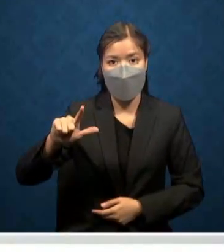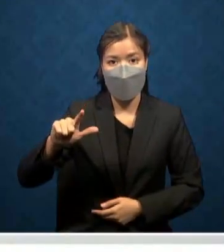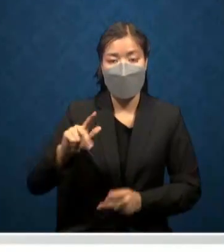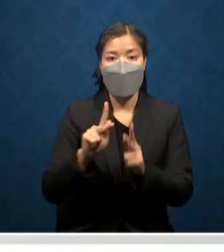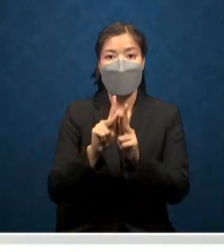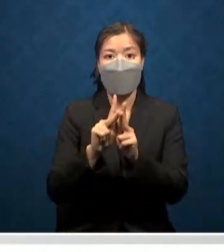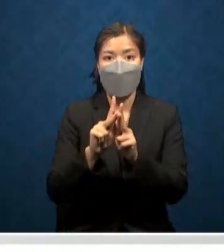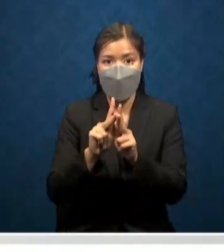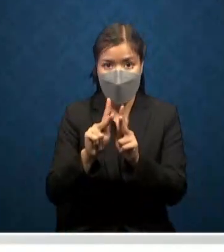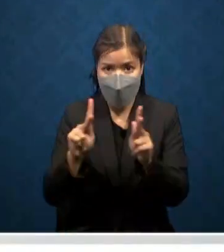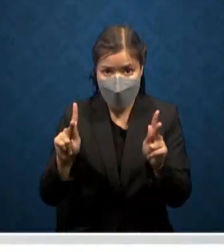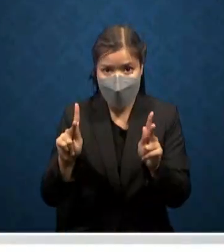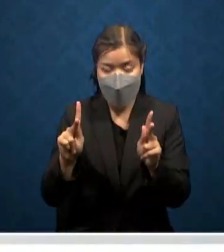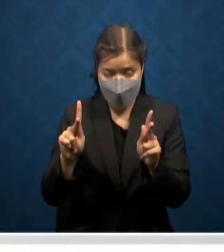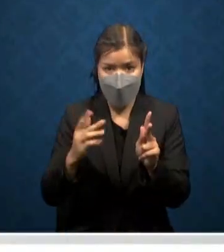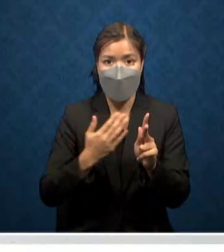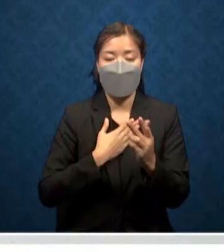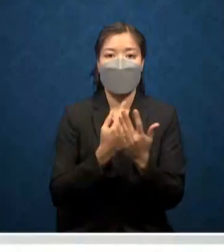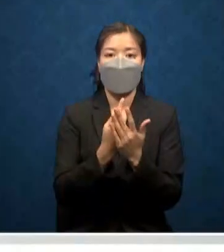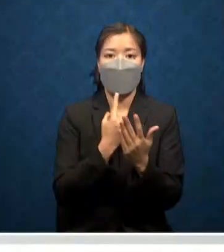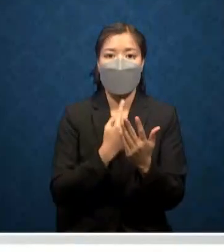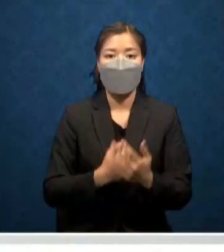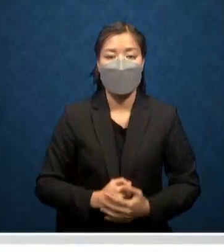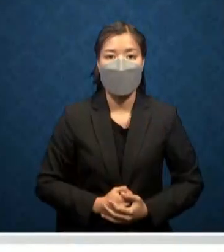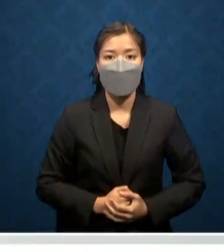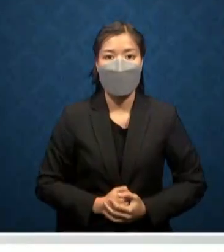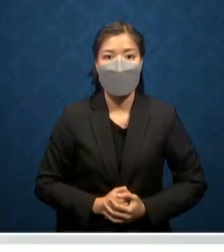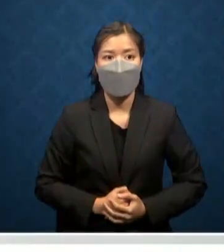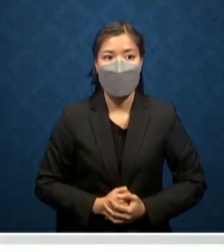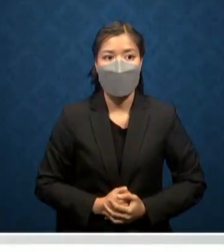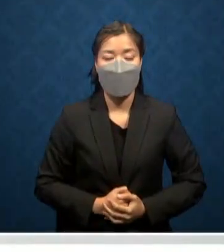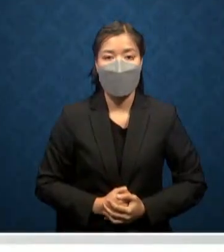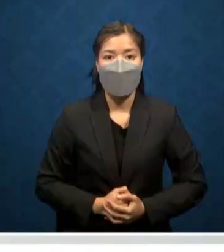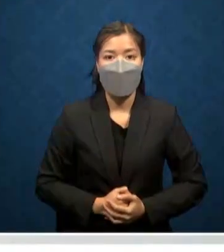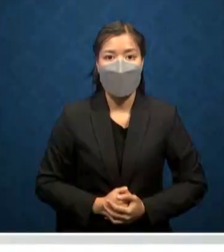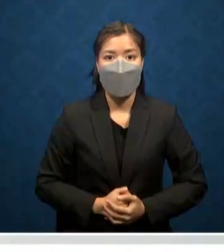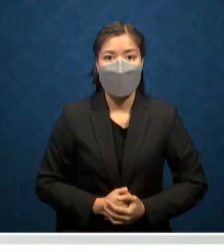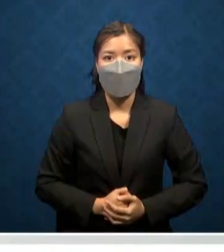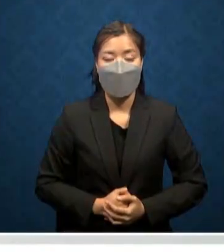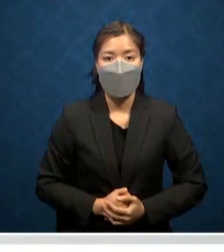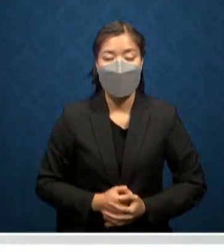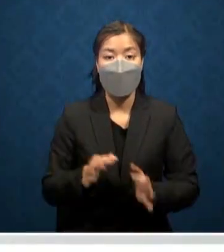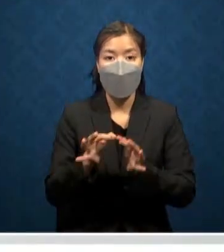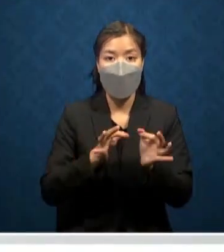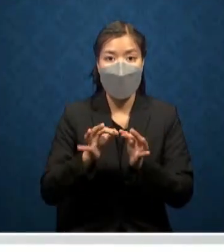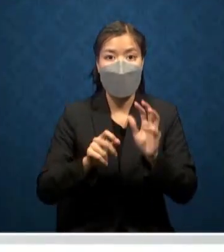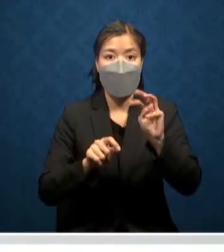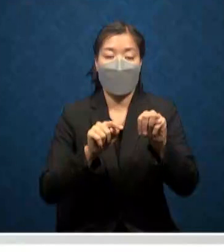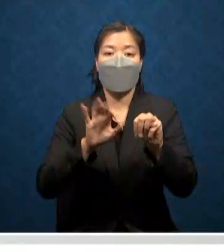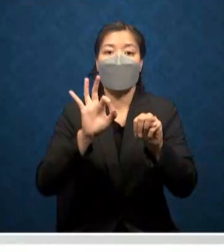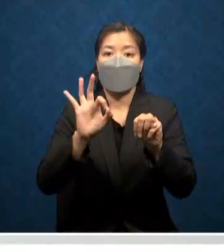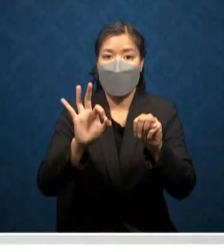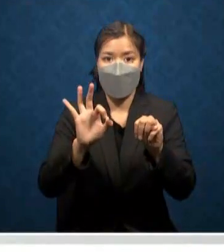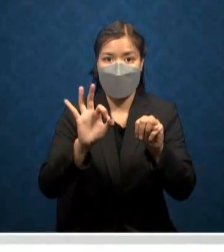แทนจากสำนักงานประการกฤษฎีกาครับขออนุญาตกับเปลี่ยนครับว่าในมาตรา 9นะครับซึ่งเป็น